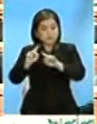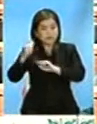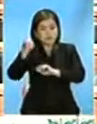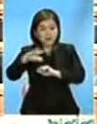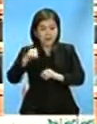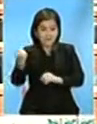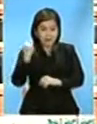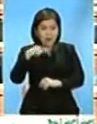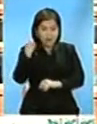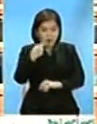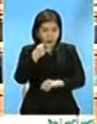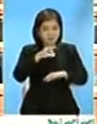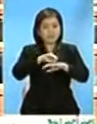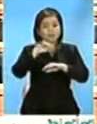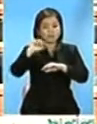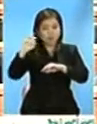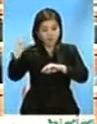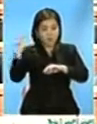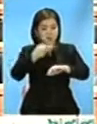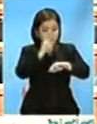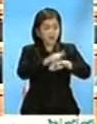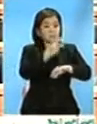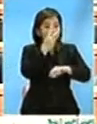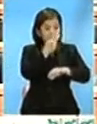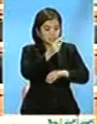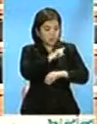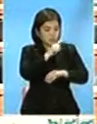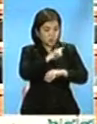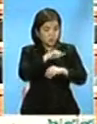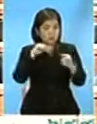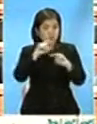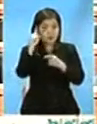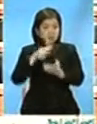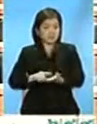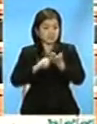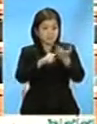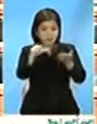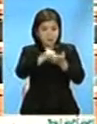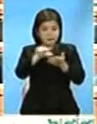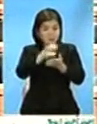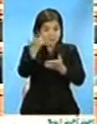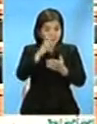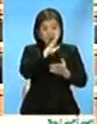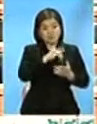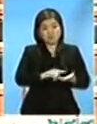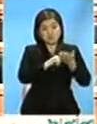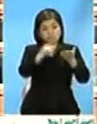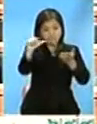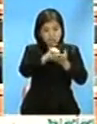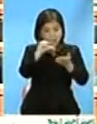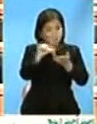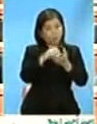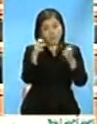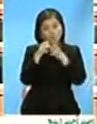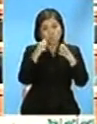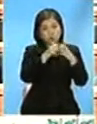ครับแต่ท่านประธานครับท่านไปไล่ดูอำนาจหน้าที่ซึ่งเราไม่ได้เสนอแก้กันนะครับเพราะถ้าเสนอแก้กันผมคิดว่ายิ่งไปกัน